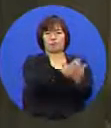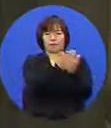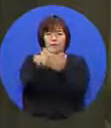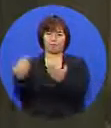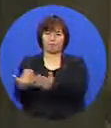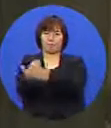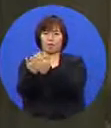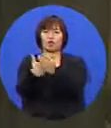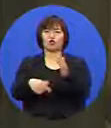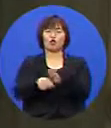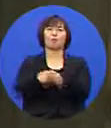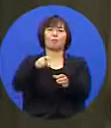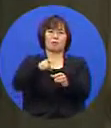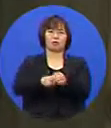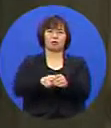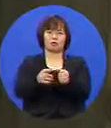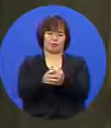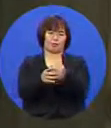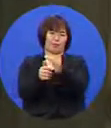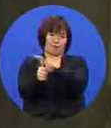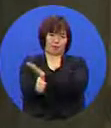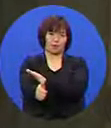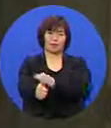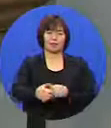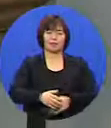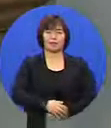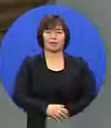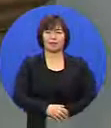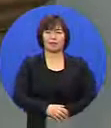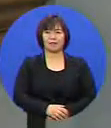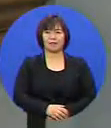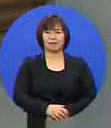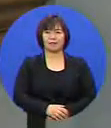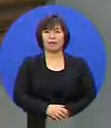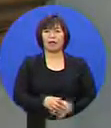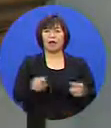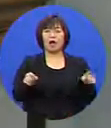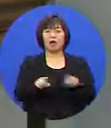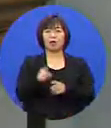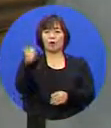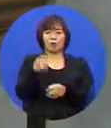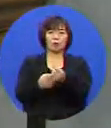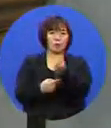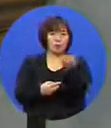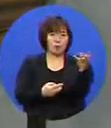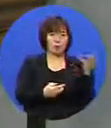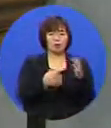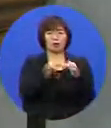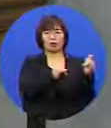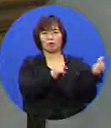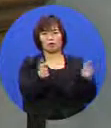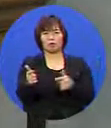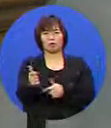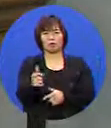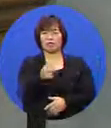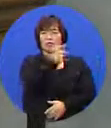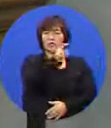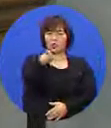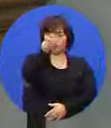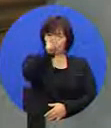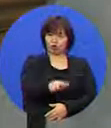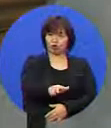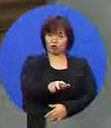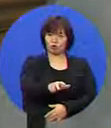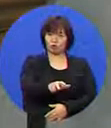길을 모색해 보고자 방문을 하게 됐습니다. 함께 오신 몇몇 신도분들은 진즉 좀